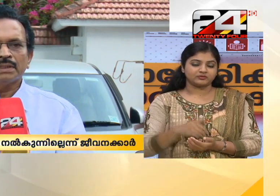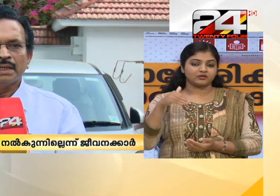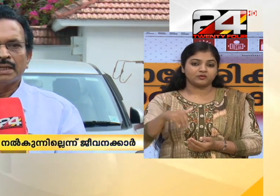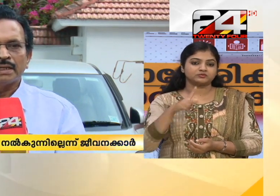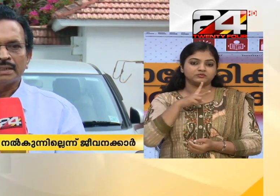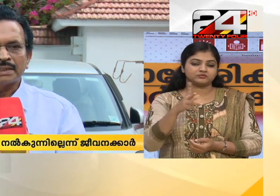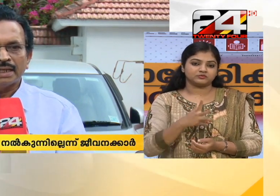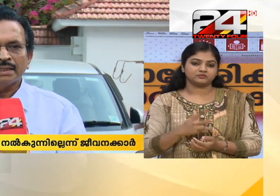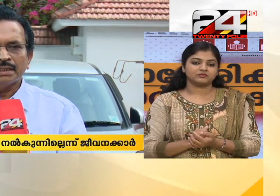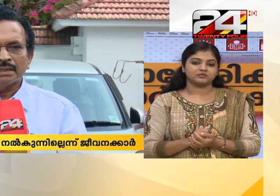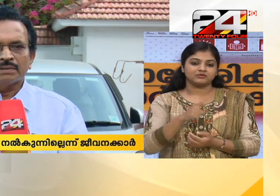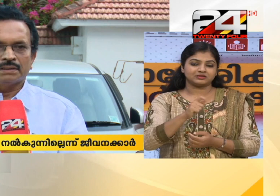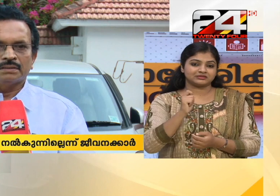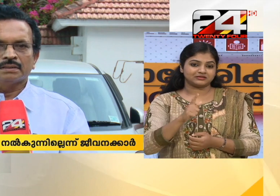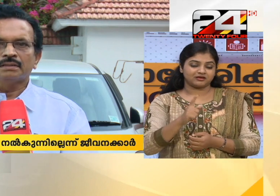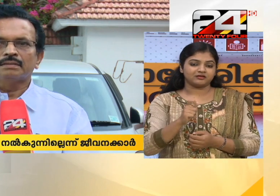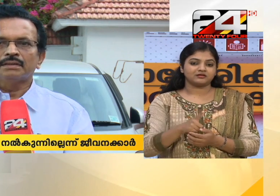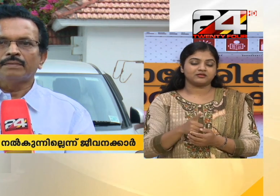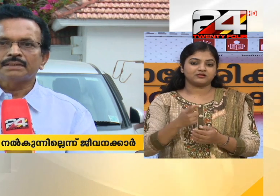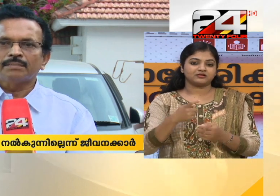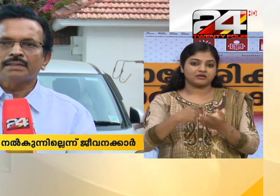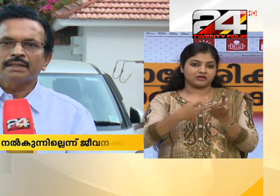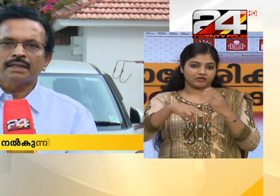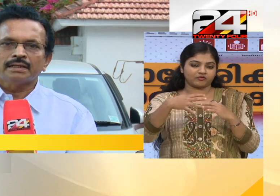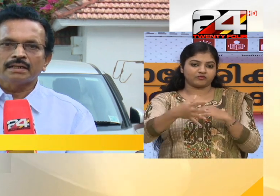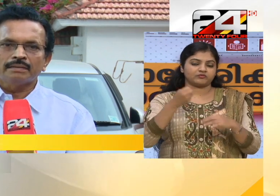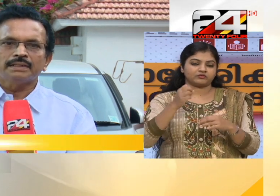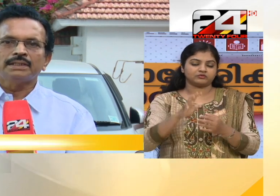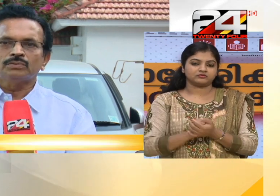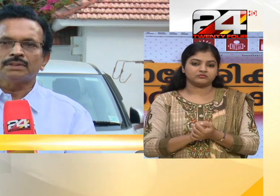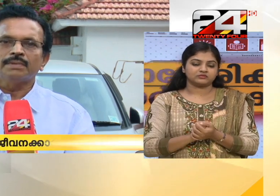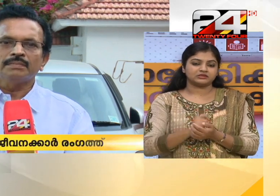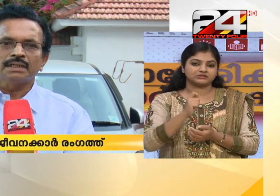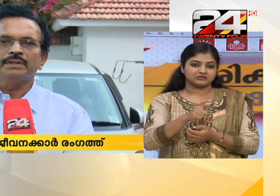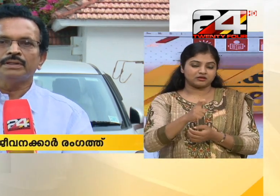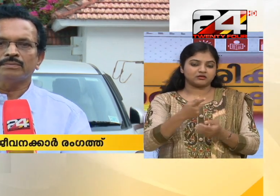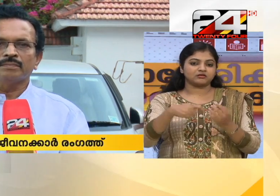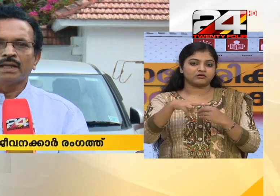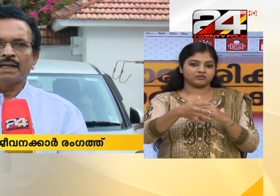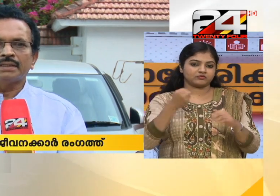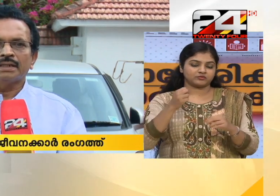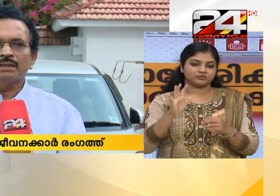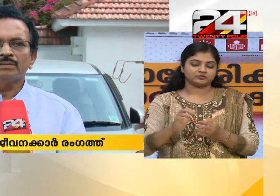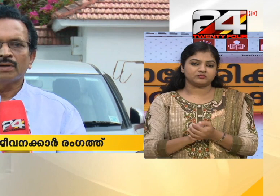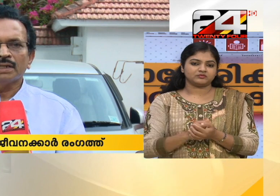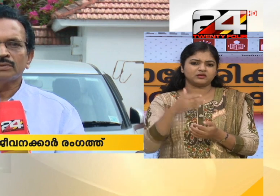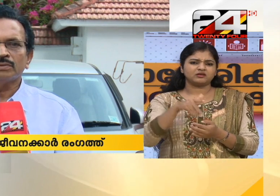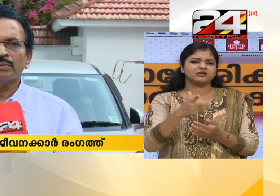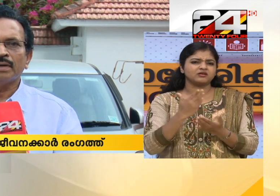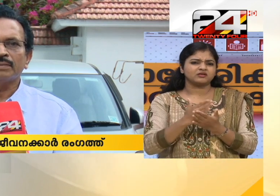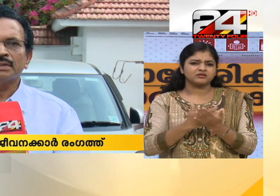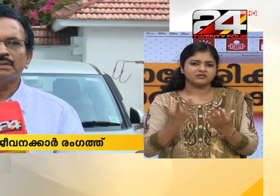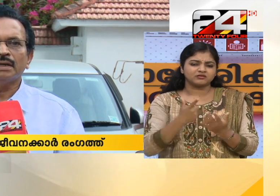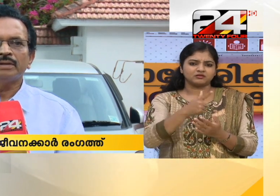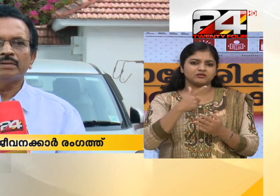പറയുന്നത് സാലറി റിക്കവറി, അവർ ശമ്പളത്തിൻ്റെ റിക്കവറി ചെയ്യുന്നു, ശമ്പളം റിക്കവറി ചെയ്യുന്നു. അതെന്താണെന്ന് തൊഴിലാളി ചോദിച്ചിട്ട്